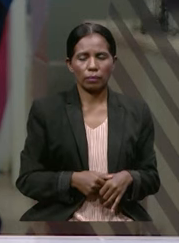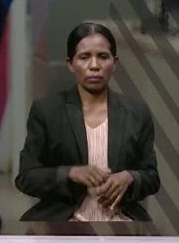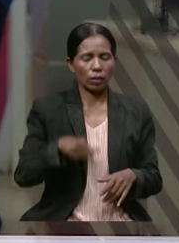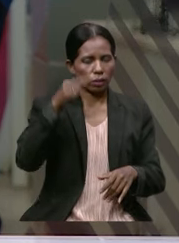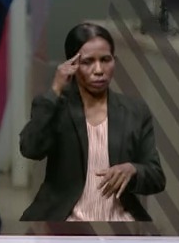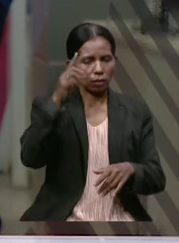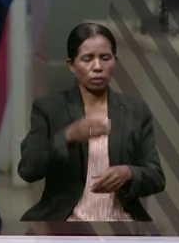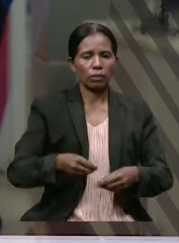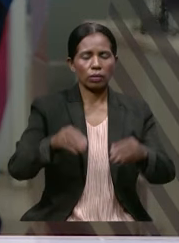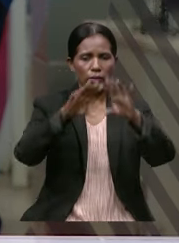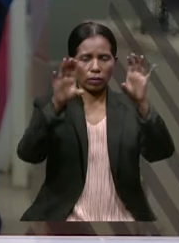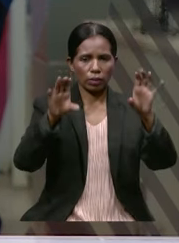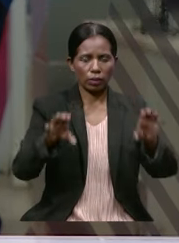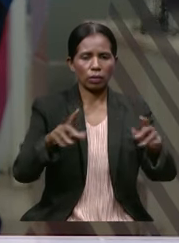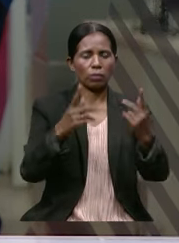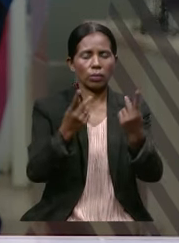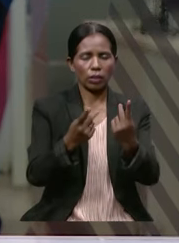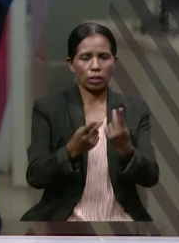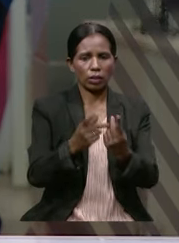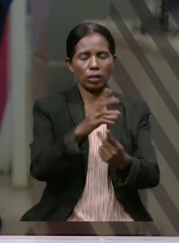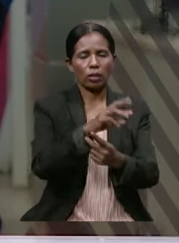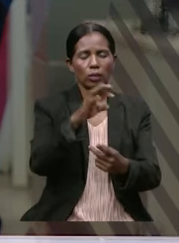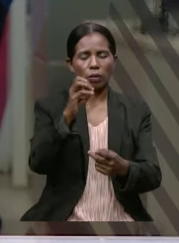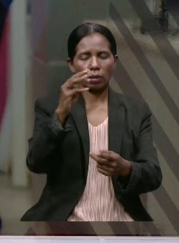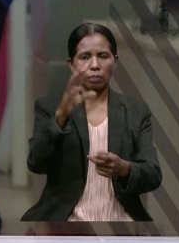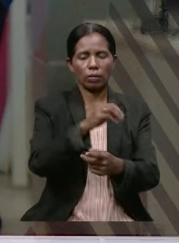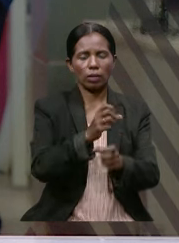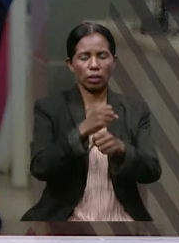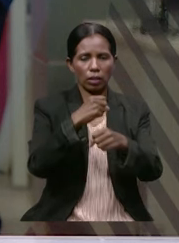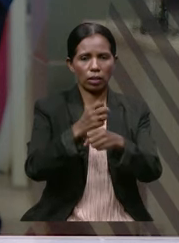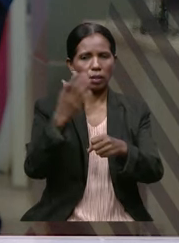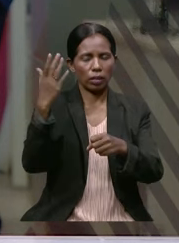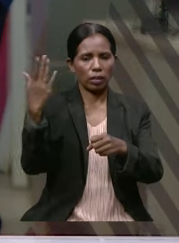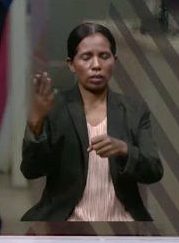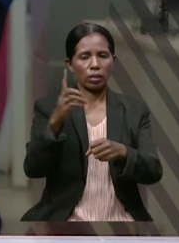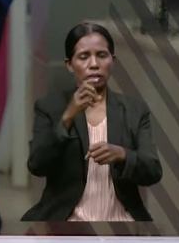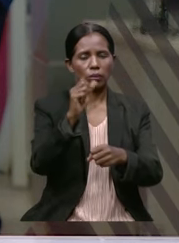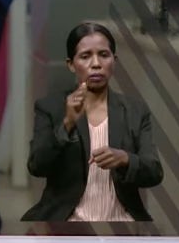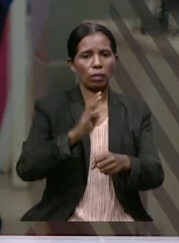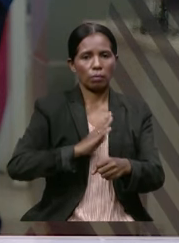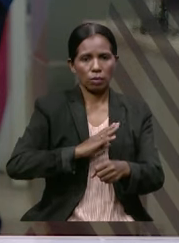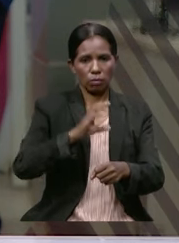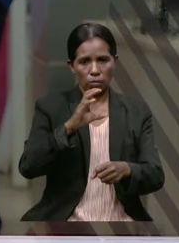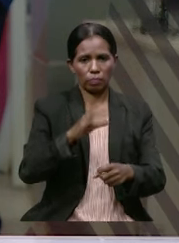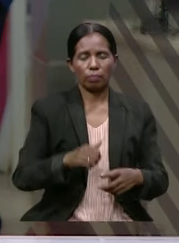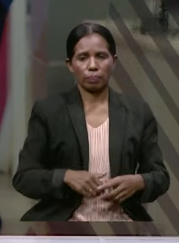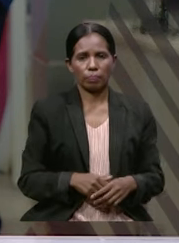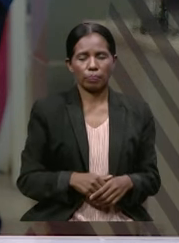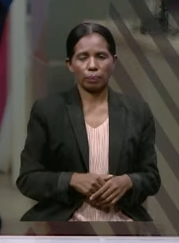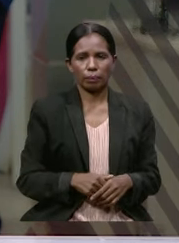Guvernul trebuie certificat ba empresa local Romanistar al investimentu ia dar sula Baucau.